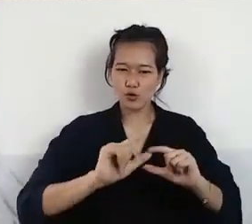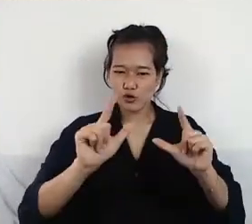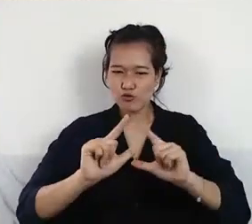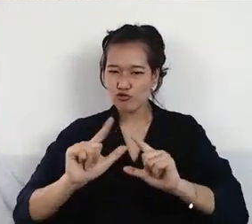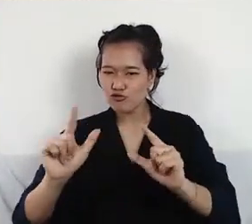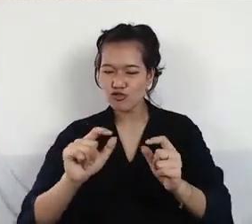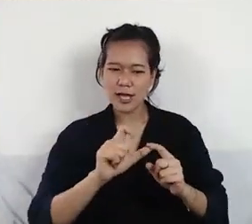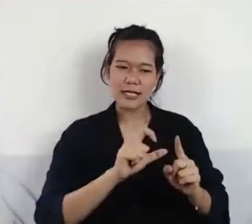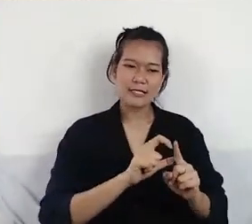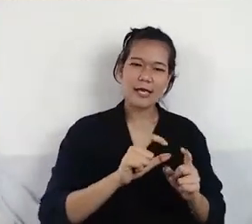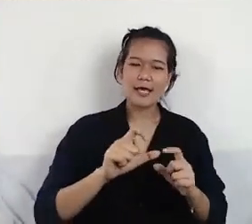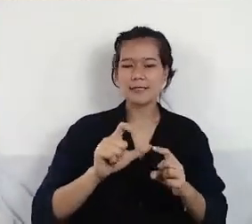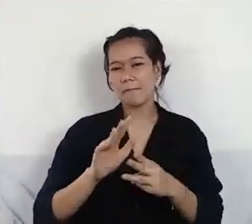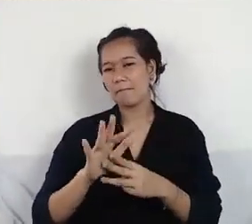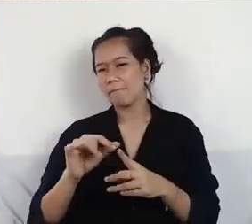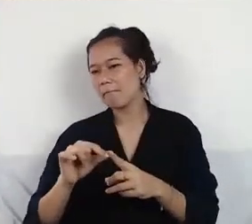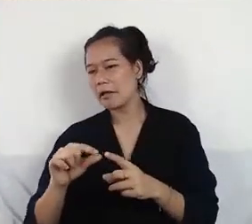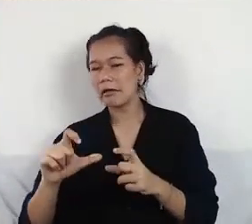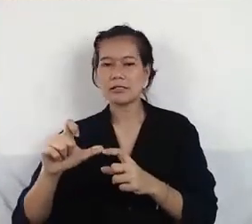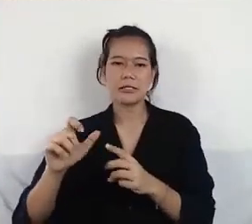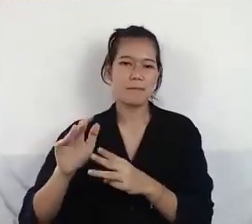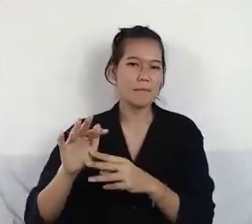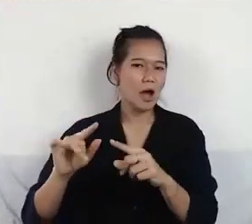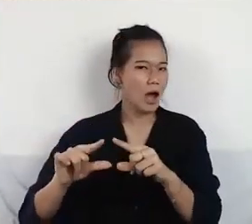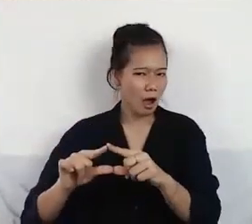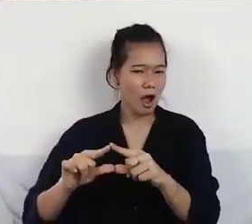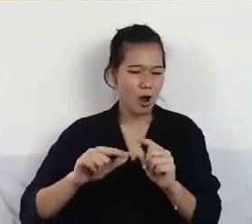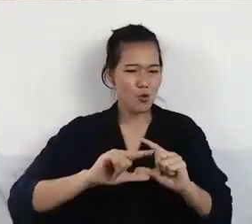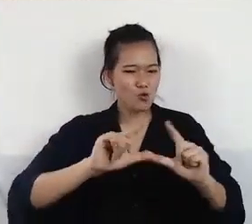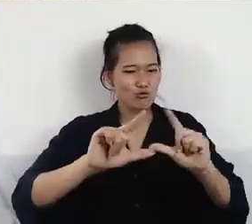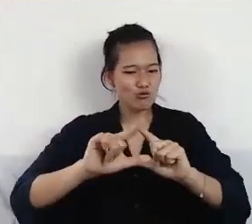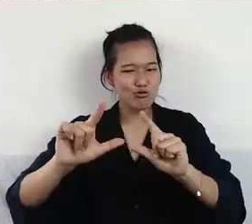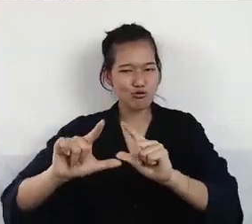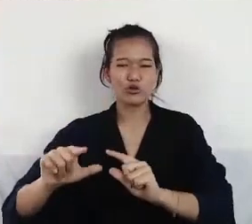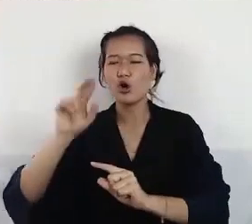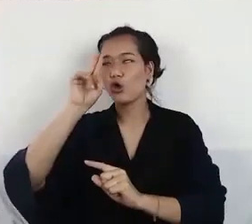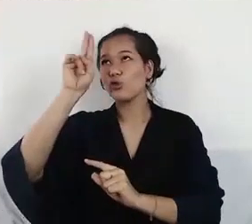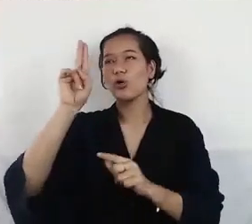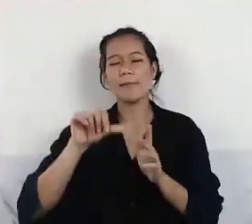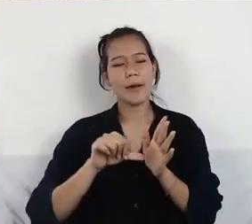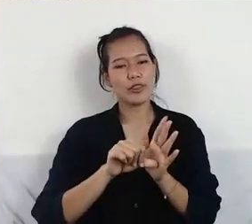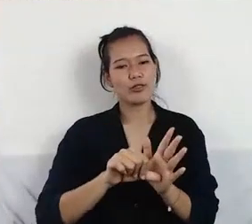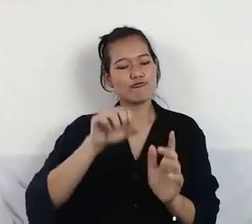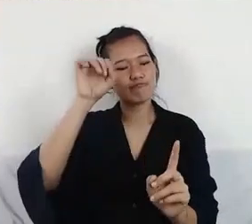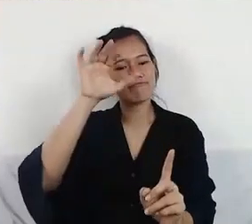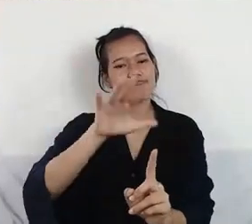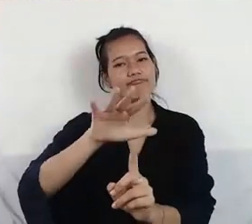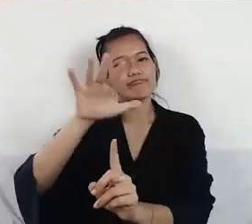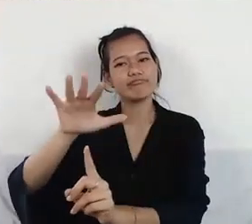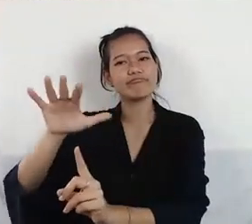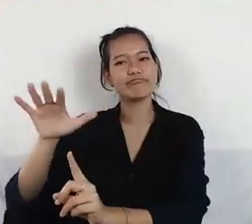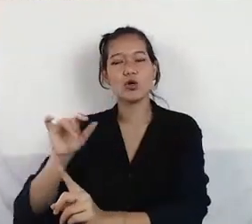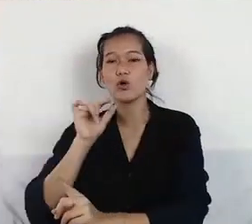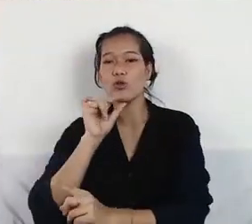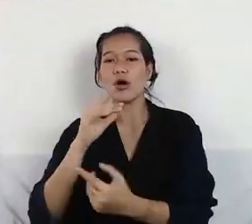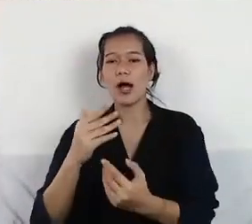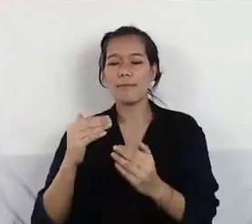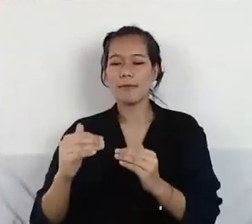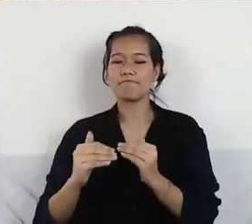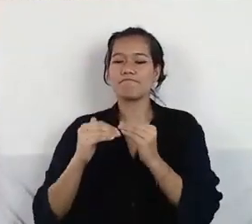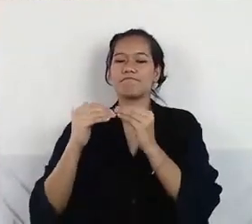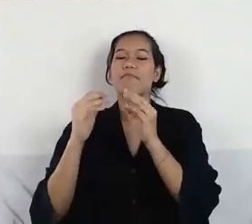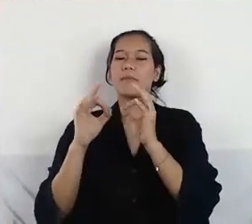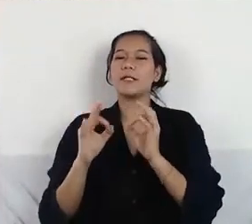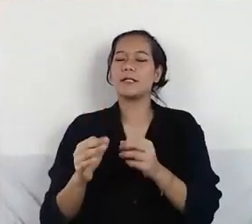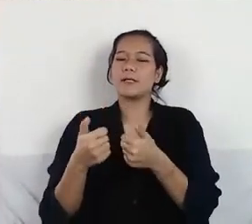tingkat SD, SLTP ataupun SLA, tentunya Tuhan juga akan menolong mereka untuk mendapatkan pendidikan yang lebih baik